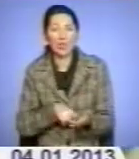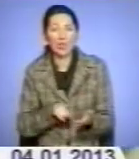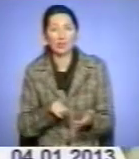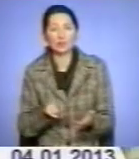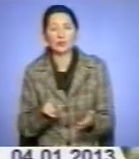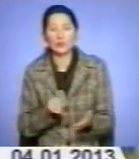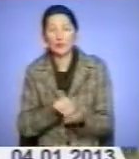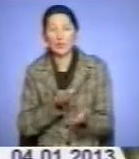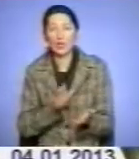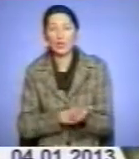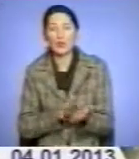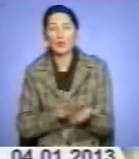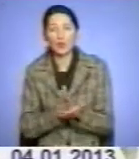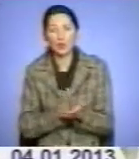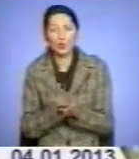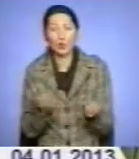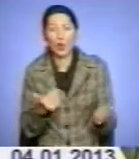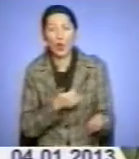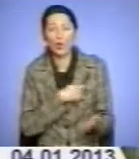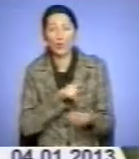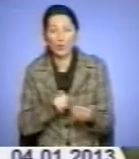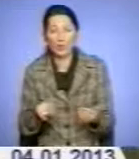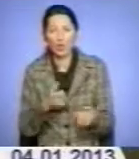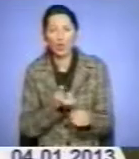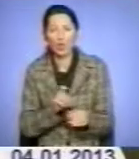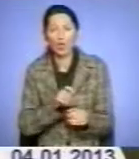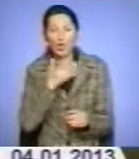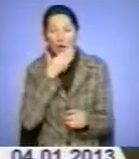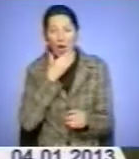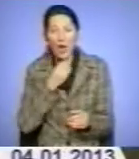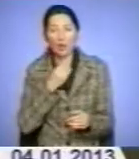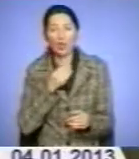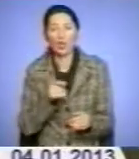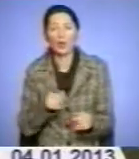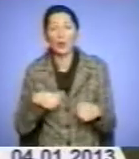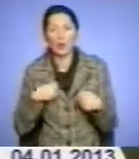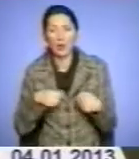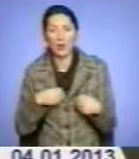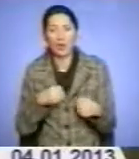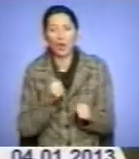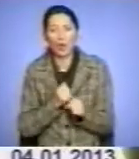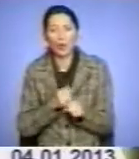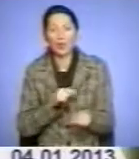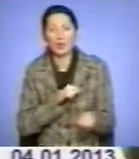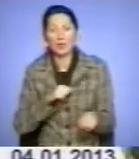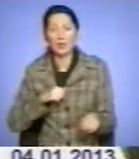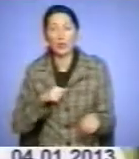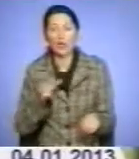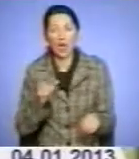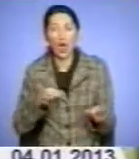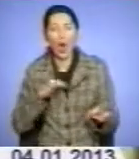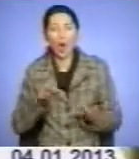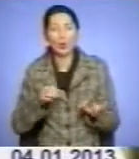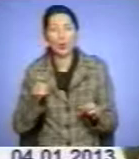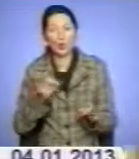реєстраційної служби, хочеться відмітити дуже гарну і продуктивну роботу самих консультантів. Я розумію, всі